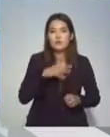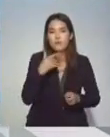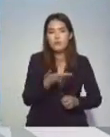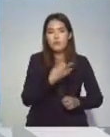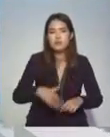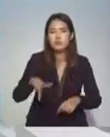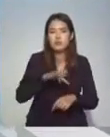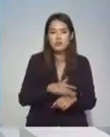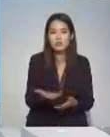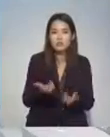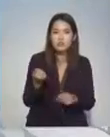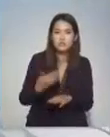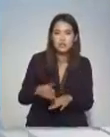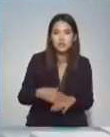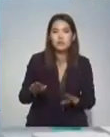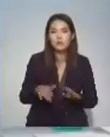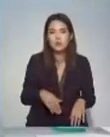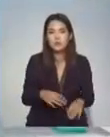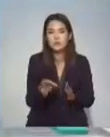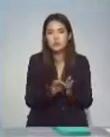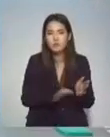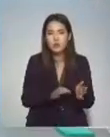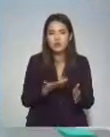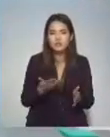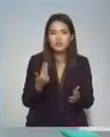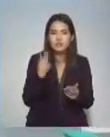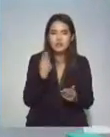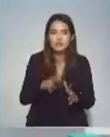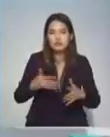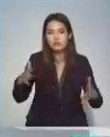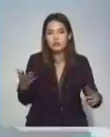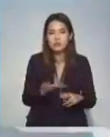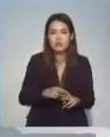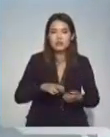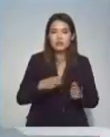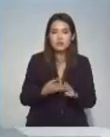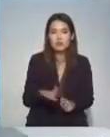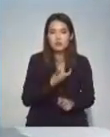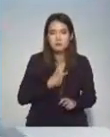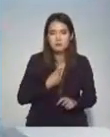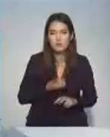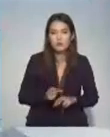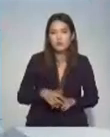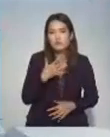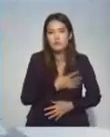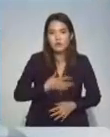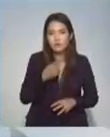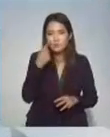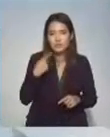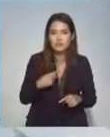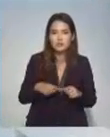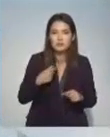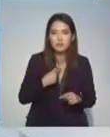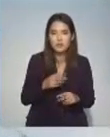Многие люди в нашей стране берут кредиты и потом буквально погрязают в долгах. Эта проблема меня очень волнует. В ближайшее время я